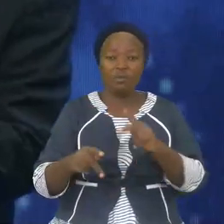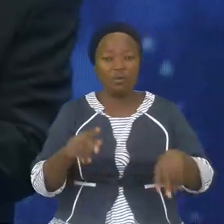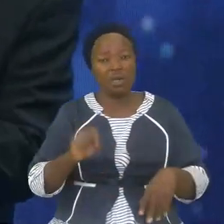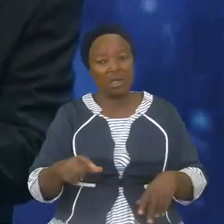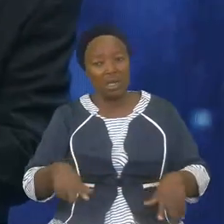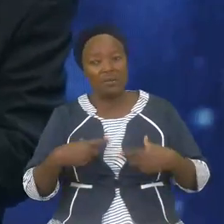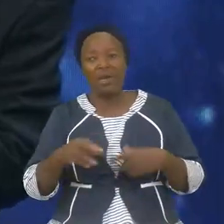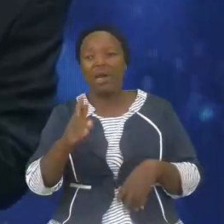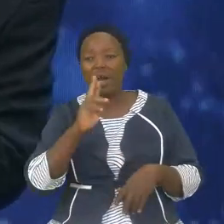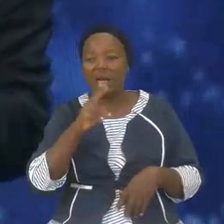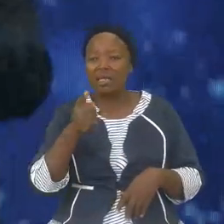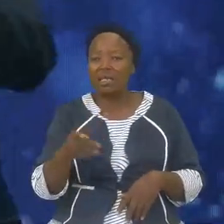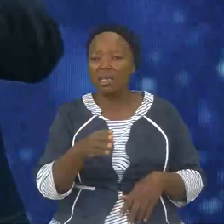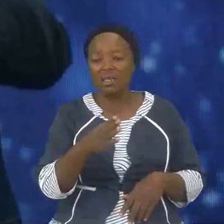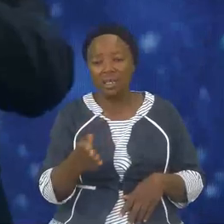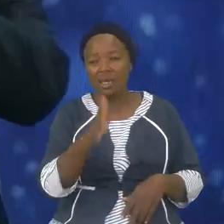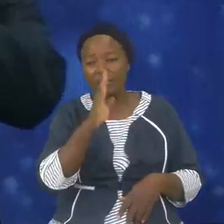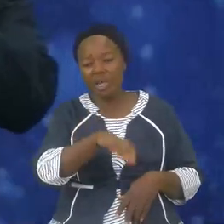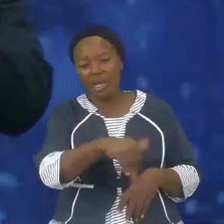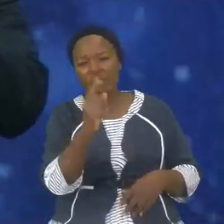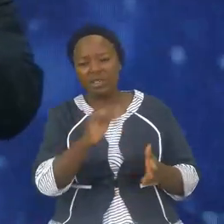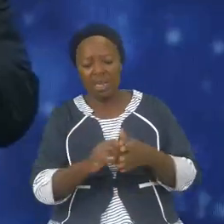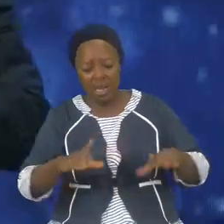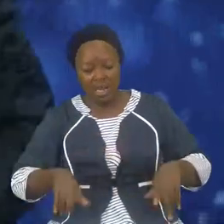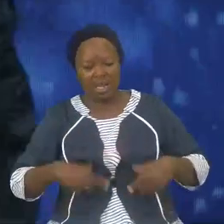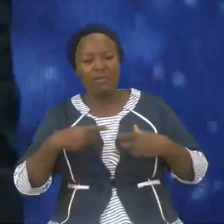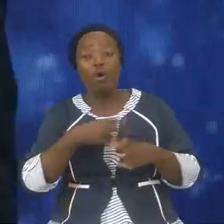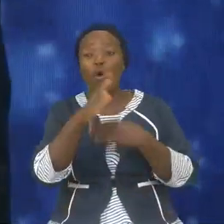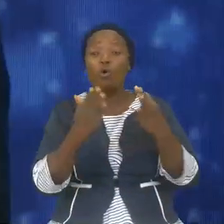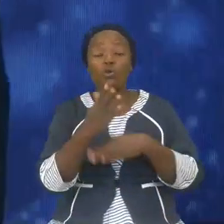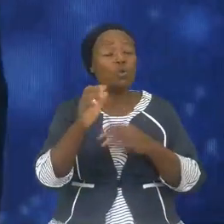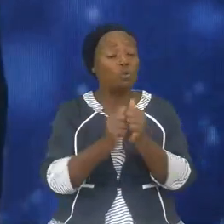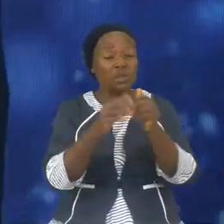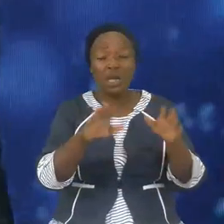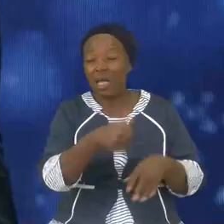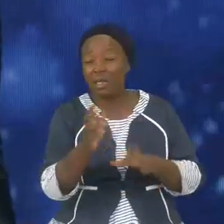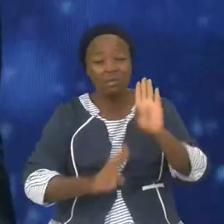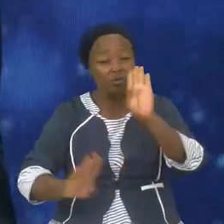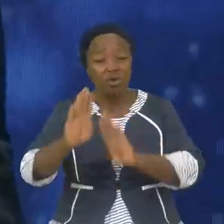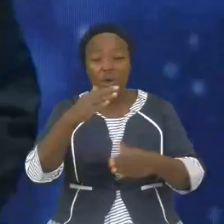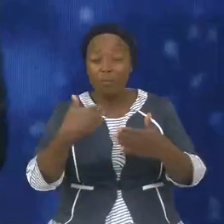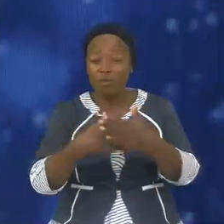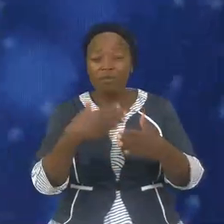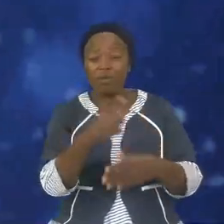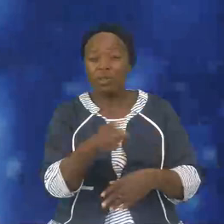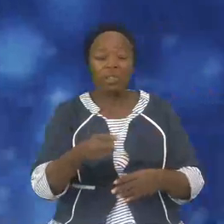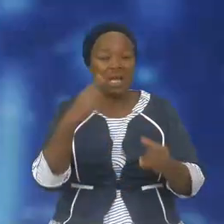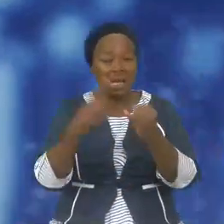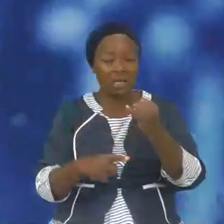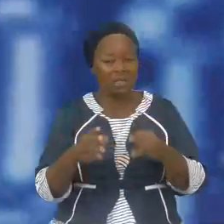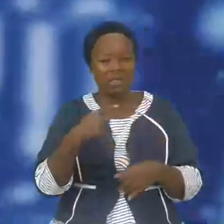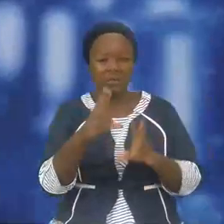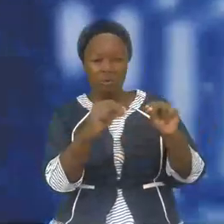a-t-il quelqu'un qui ait pu vivre sans problème avant leur fin? Ils disent